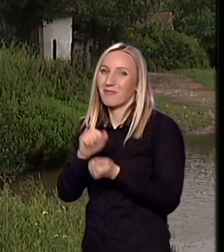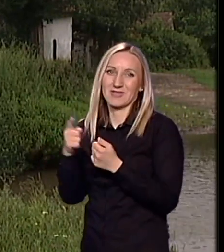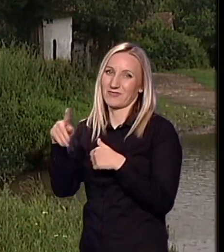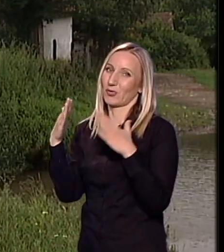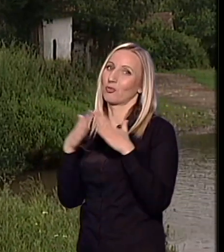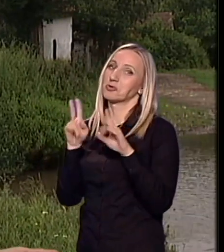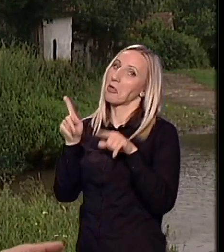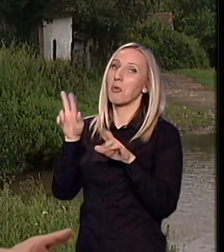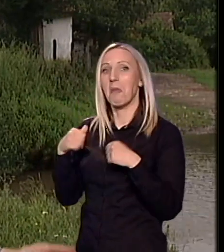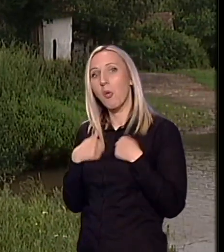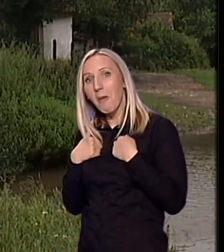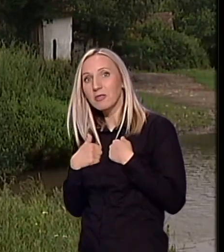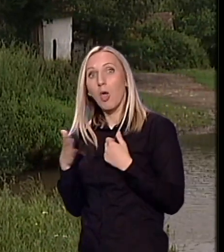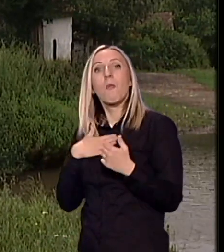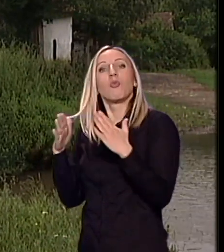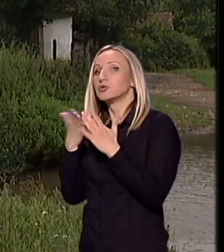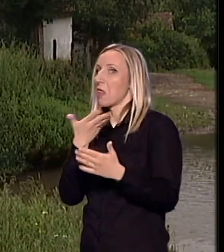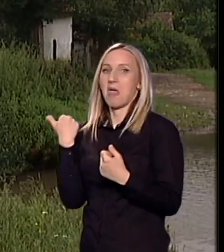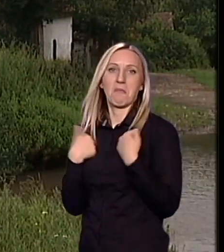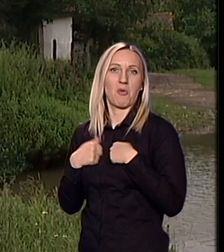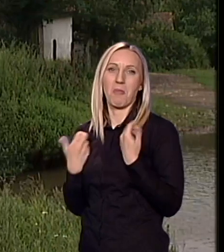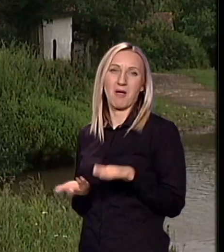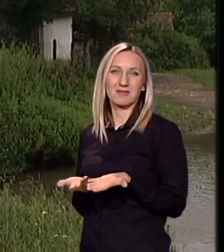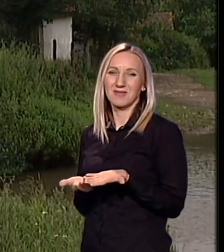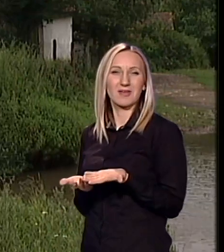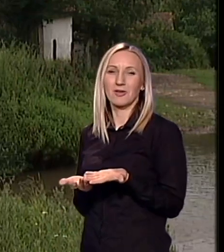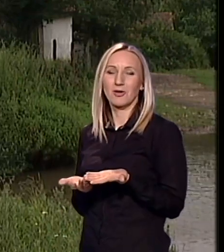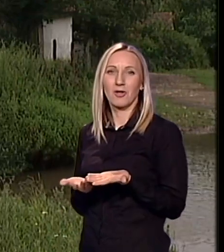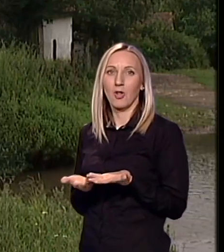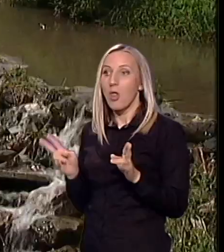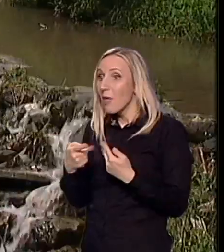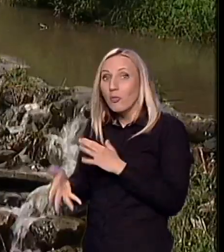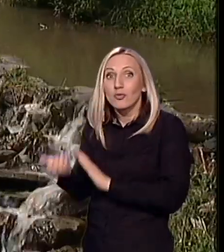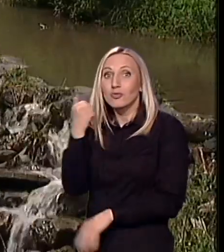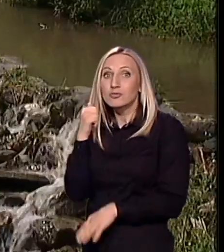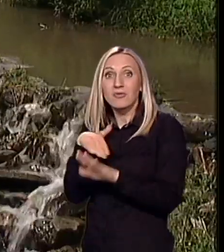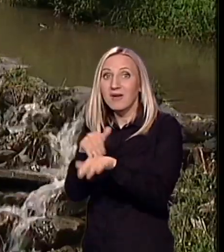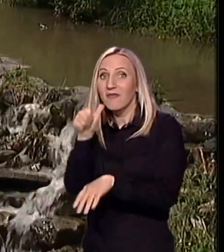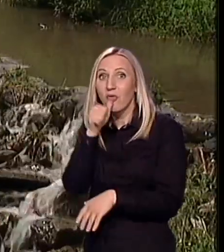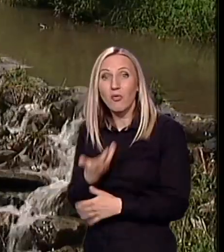ima kupatilo, neko, pričom, evo moj nemo kupatilo u kući, oni ne mogu iz reke vode da uzmu. I